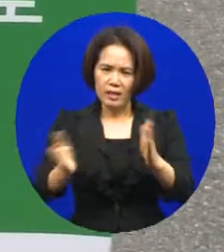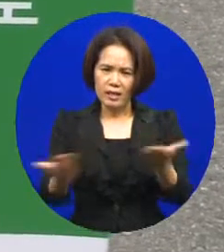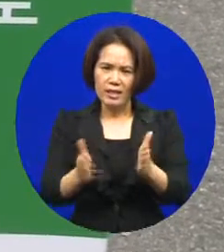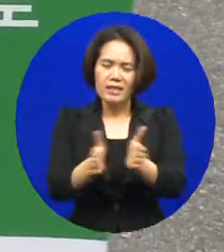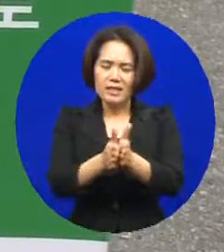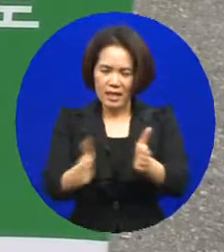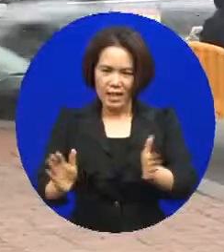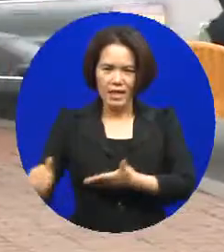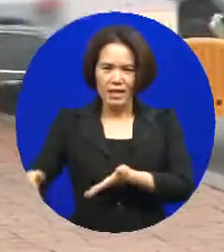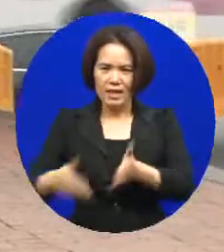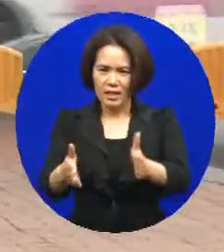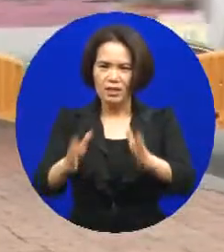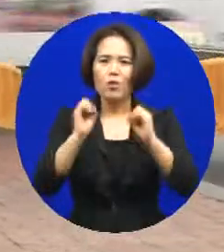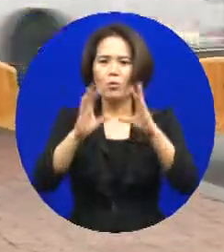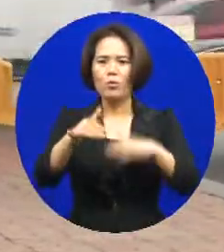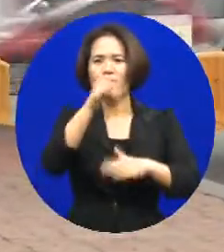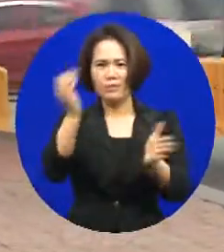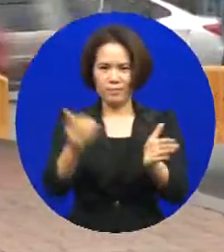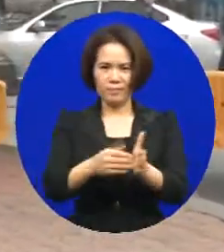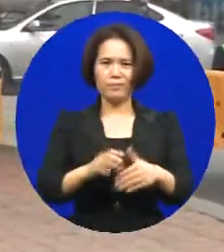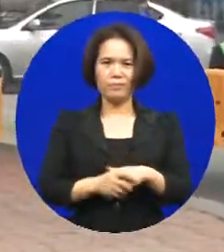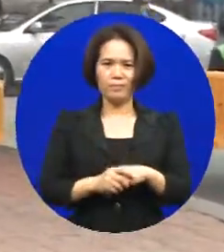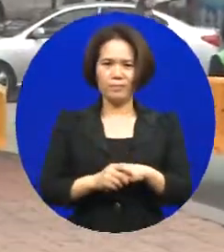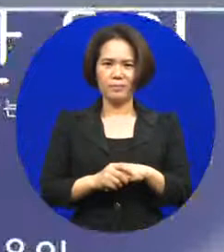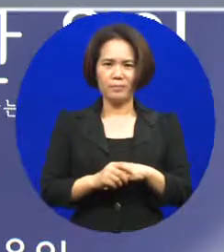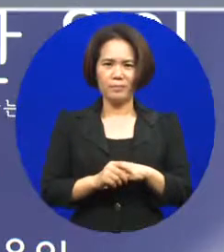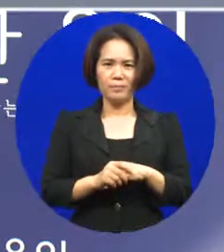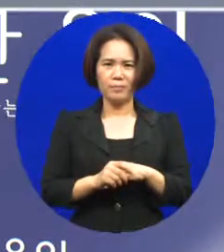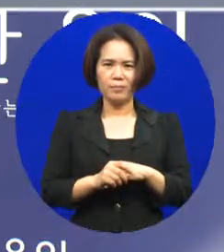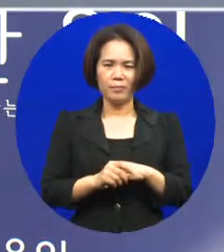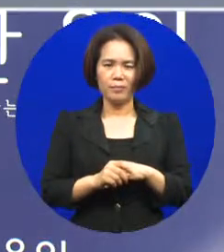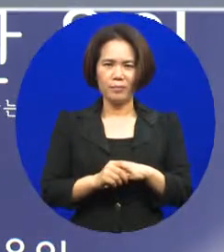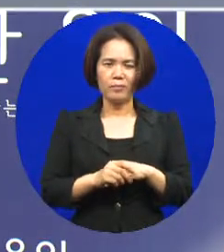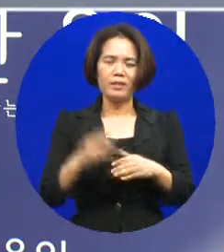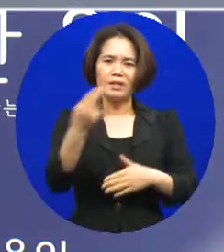생활 실천 분위기를 조성했습니다.